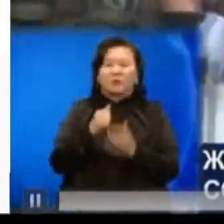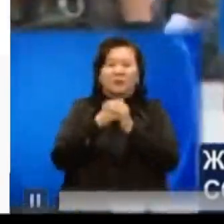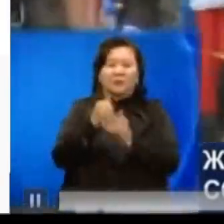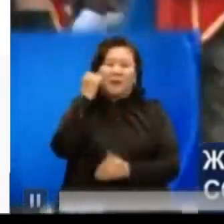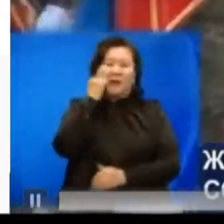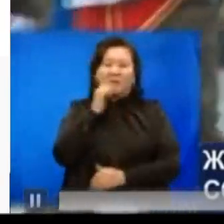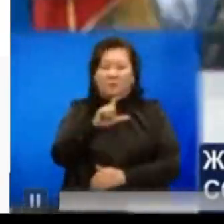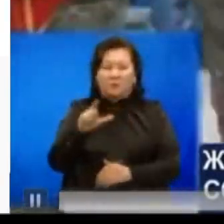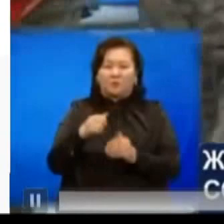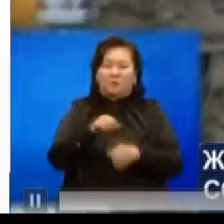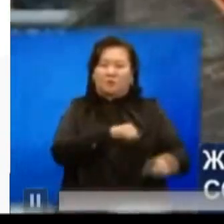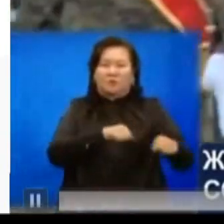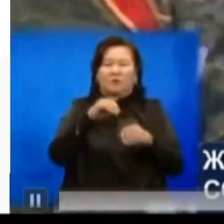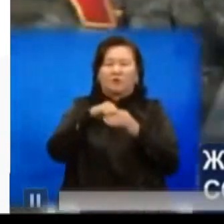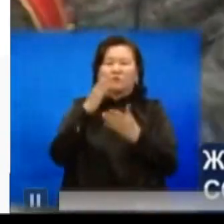сэтгэлд хуваалцсан юм.